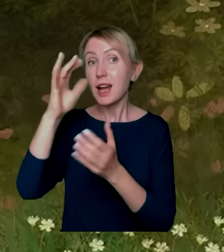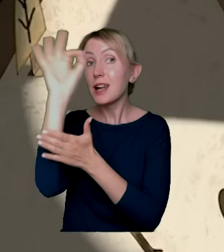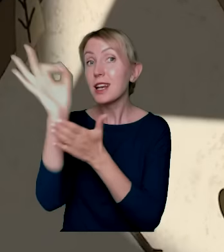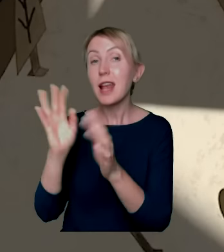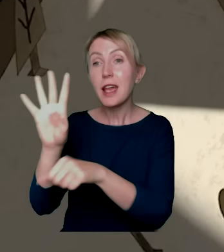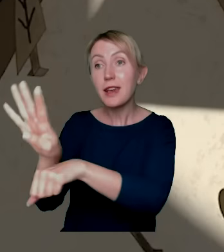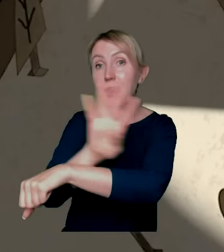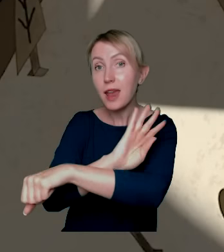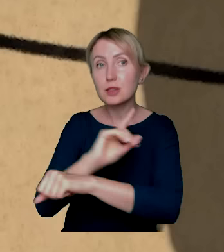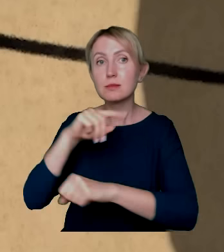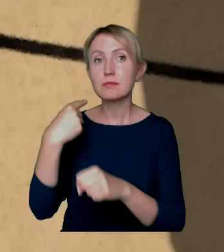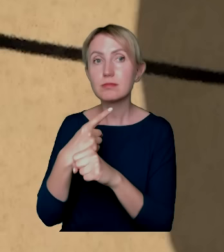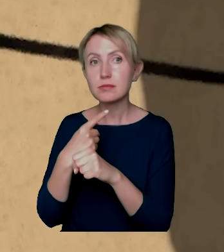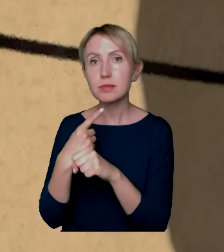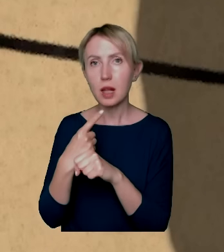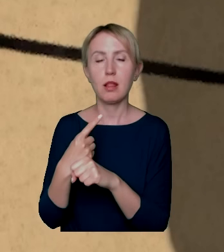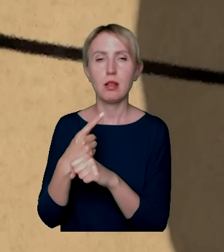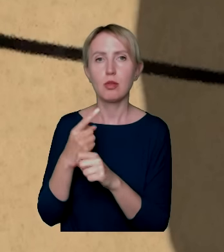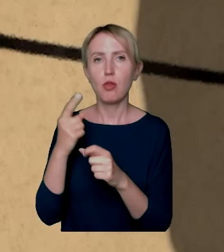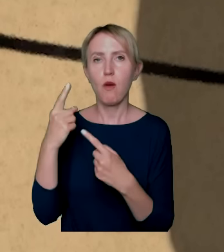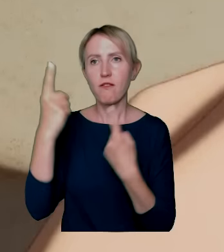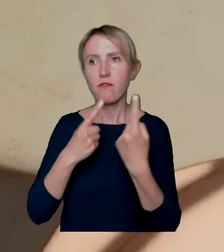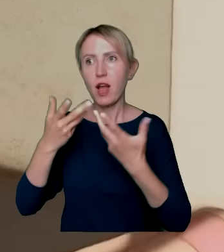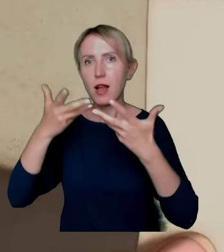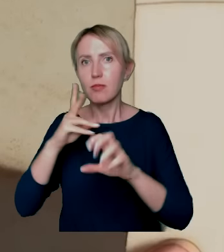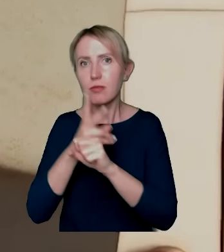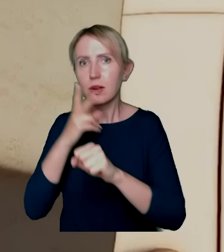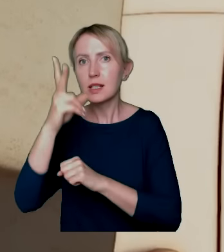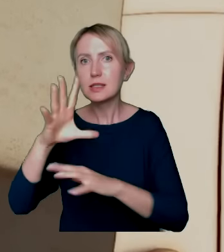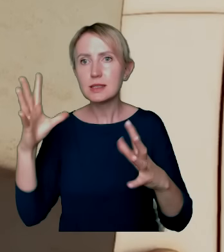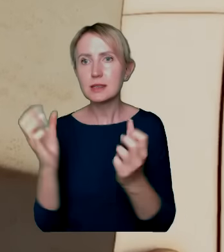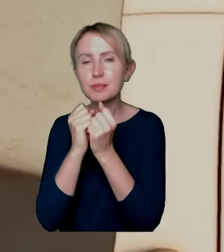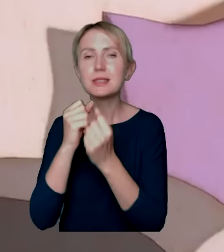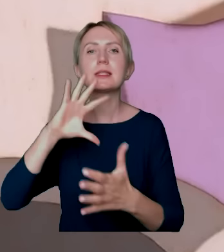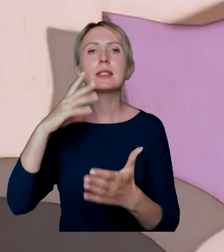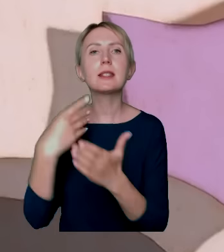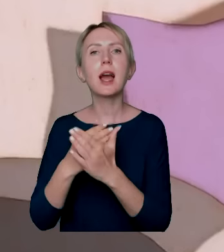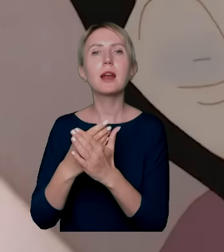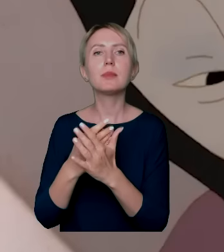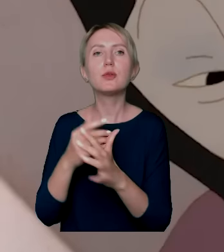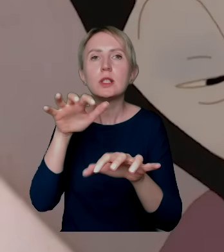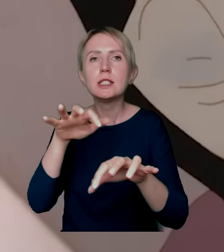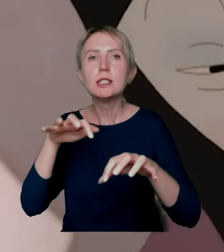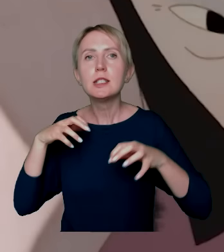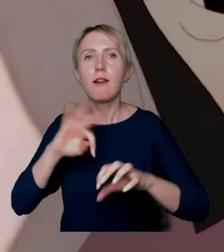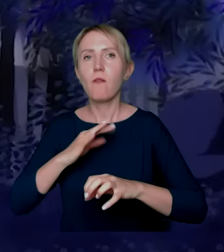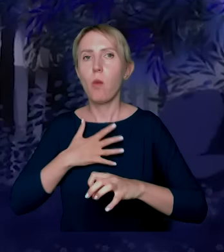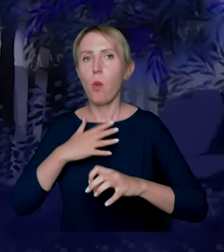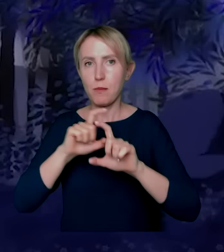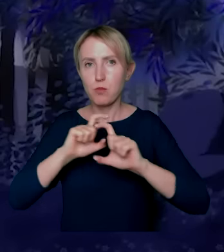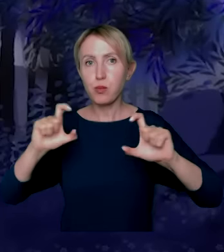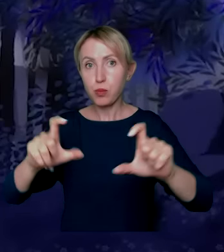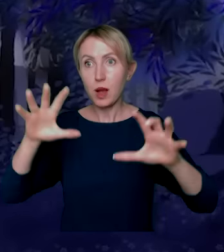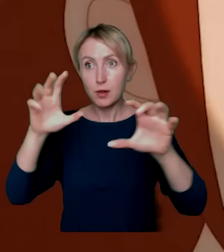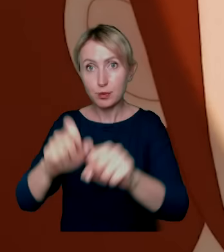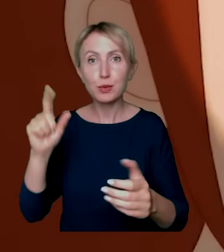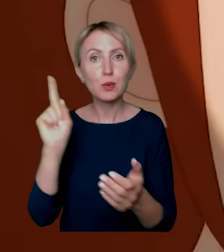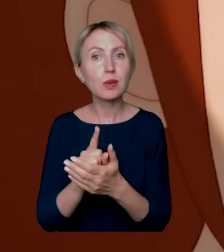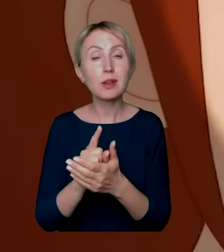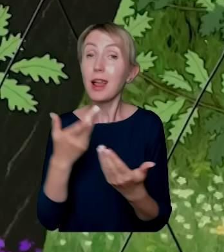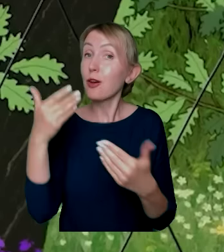postanawia włamać się do opuszczonej fabryki i odnaleźć skarb ukryty przez chciwego właściciela budynku. Czy uda się go przechwycić? Jaki będzie finał